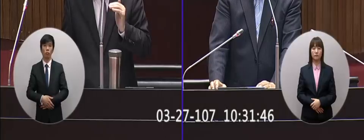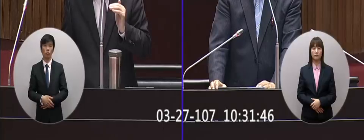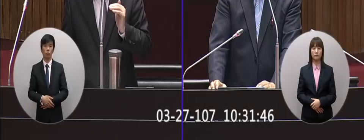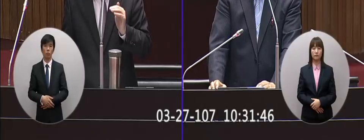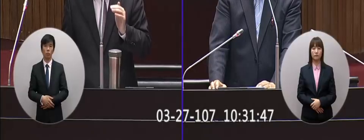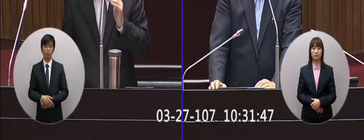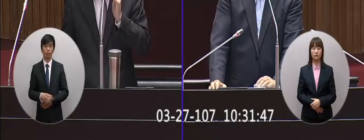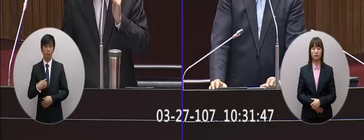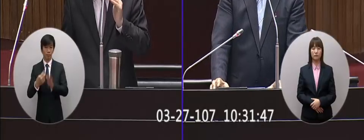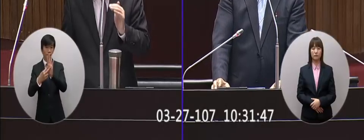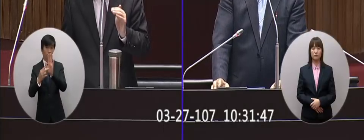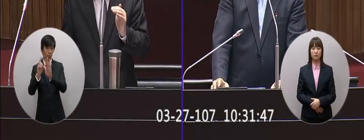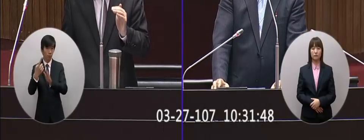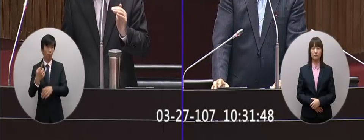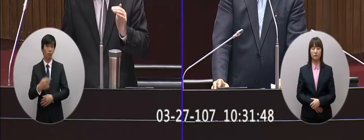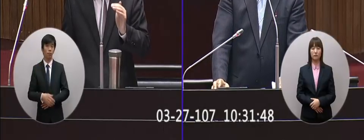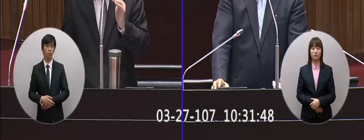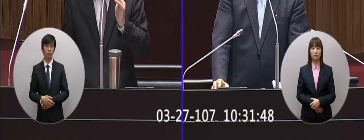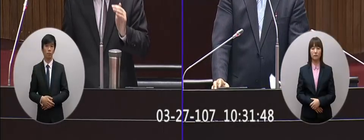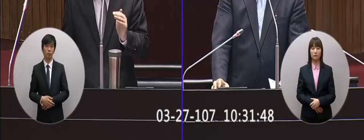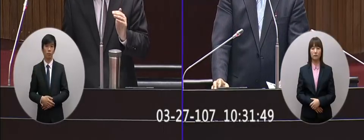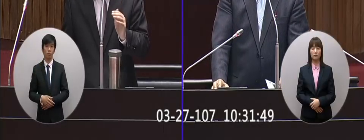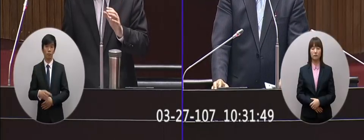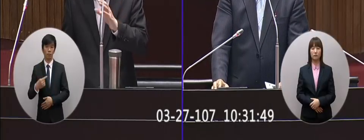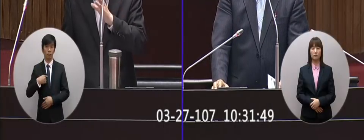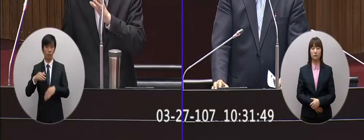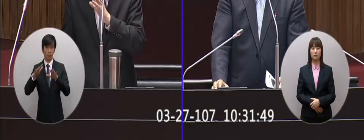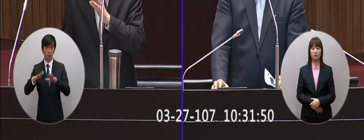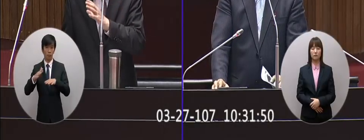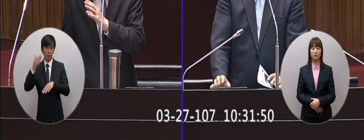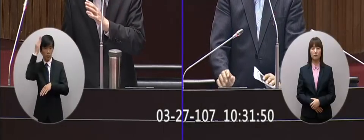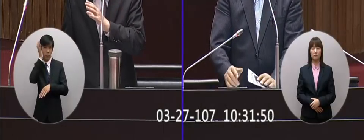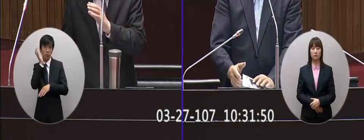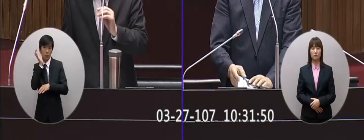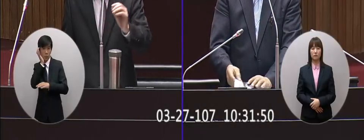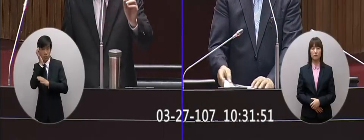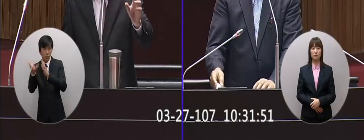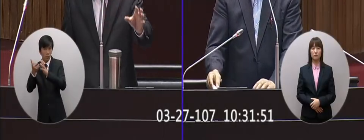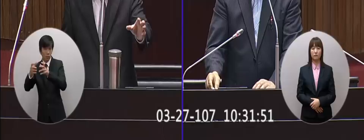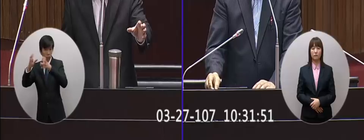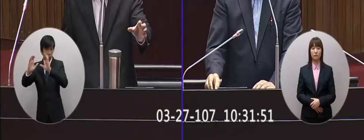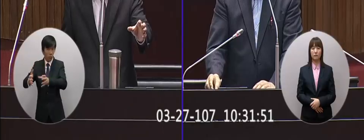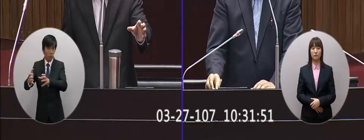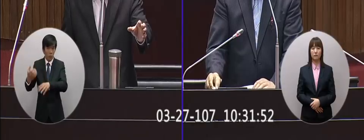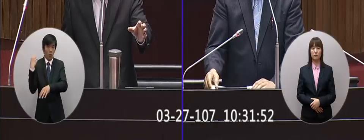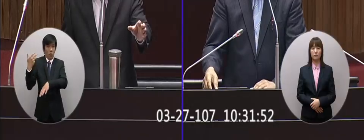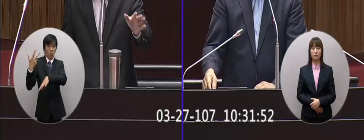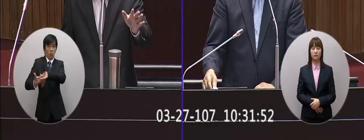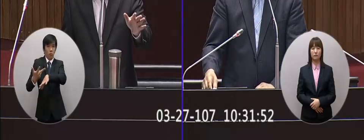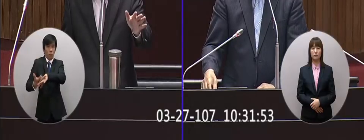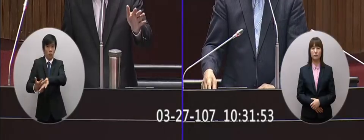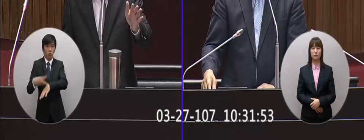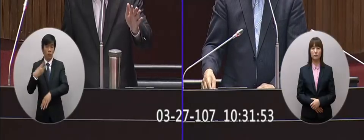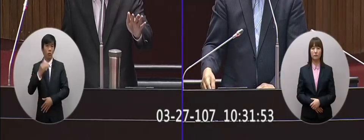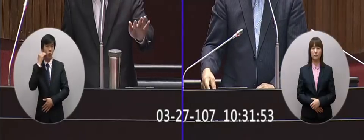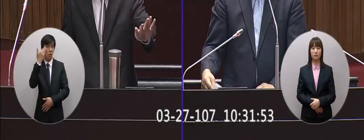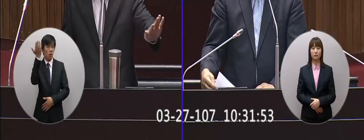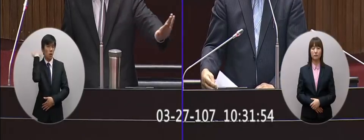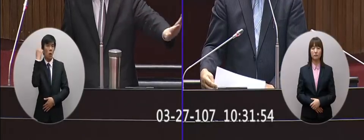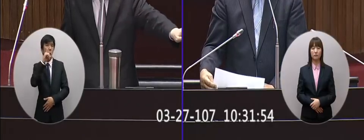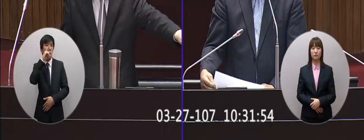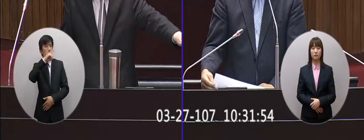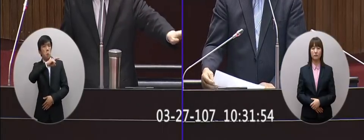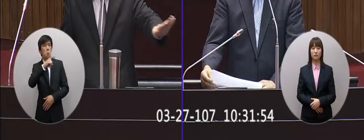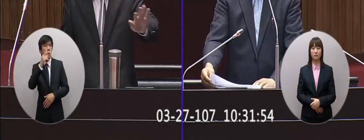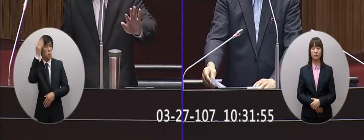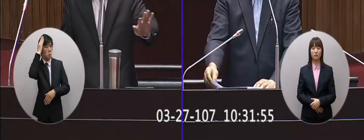怎么样讲呢？就是说，我们新建的燃煤电厂一定是最先进的。那旧的燃煤电厂机组，我们也